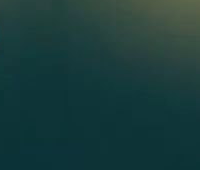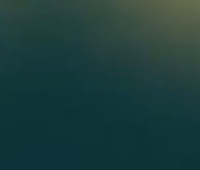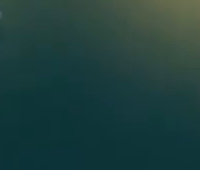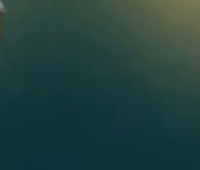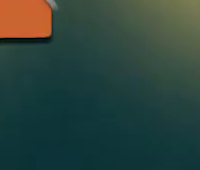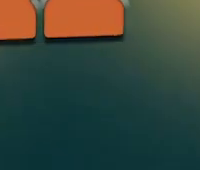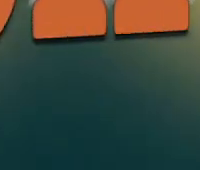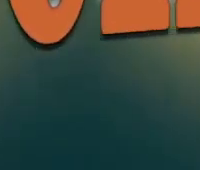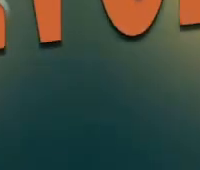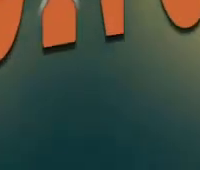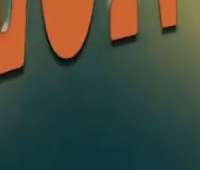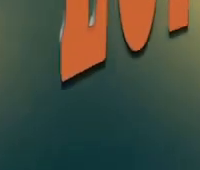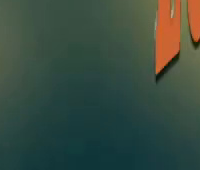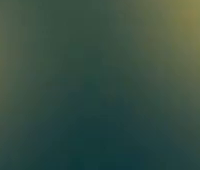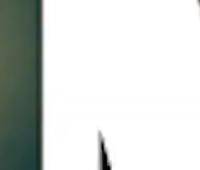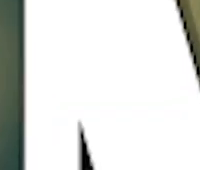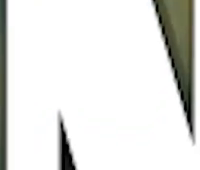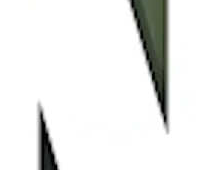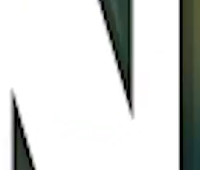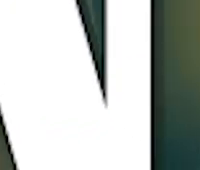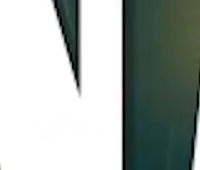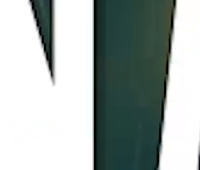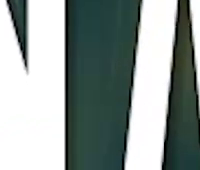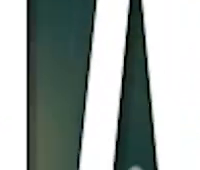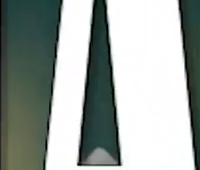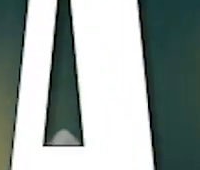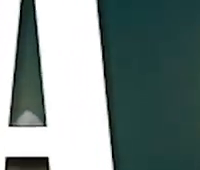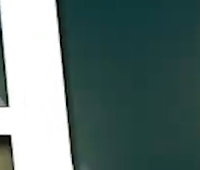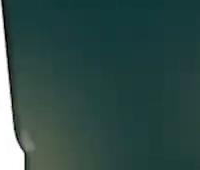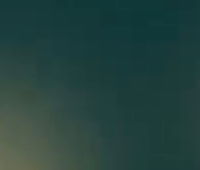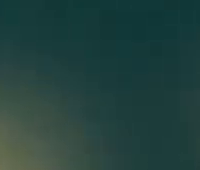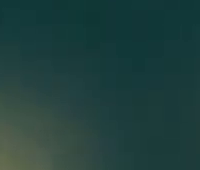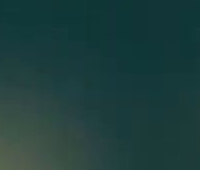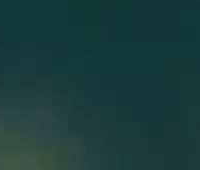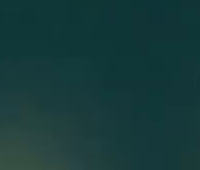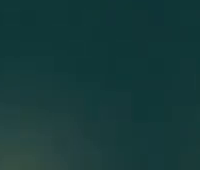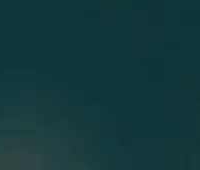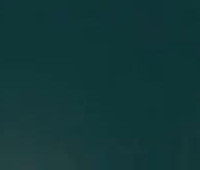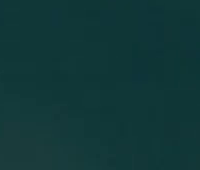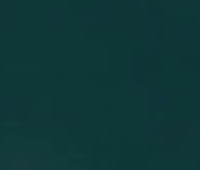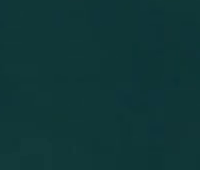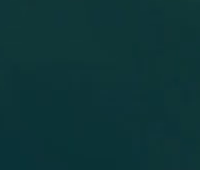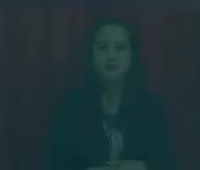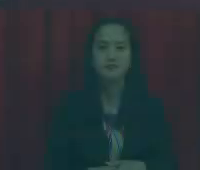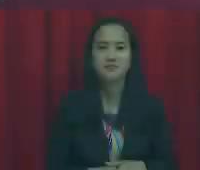The Baptist Lunch, hosted by Pastor Gil Lorena.